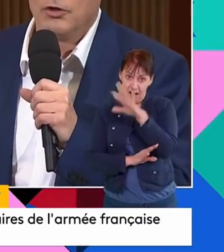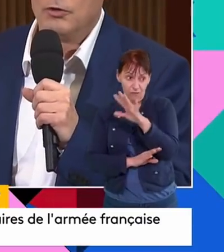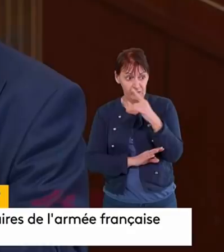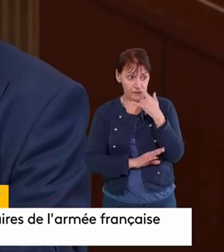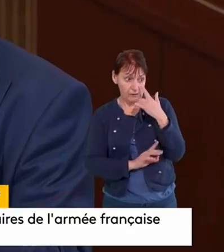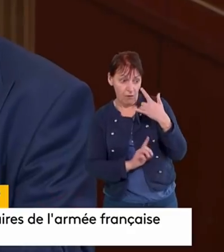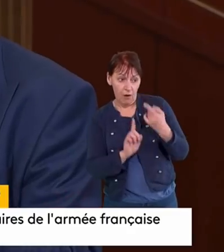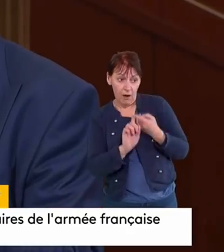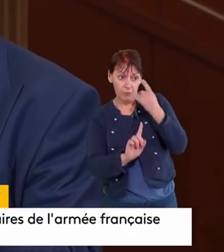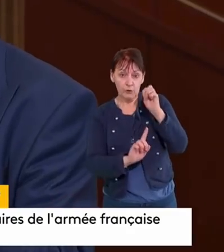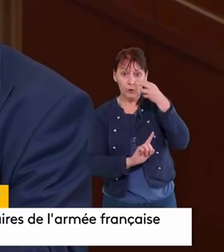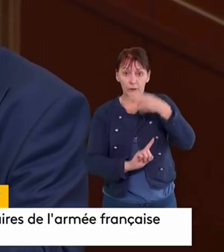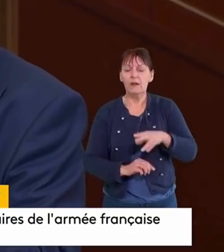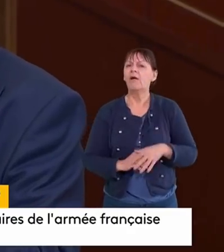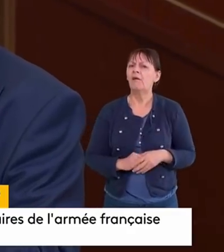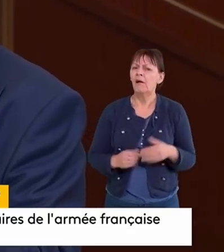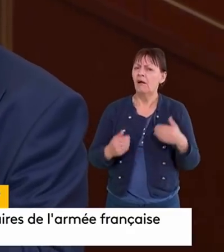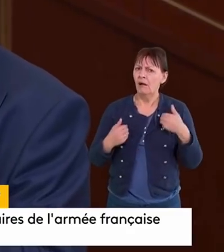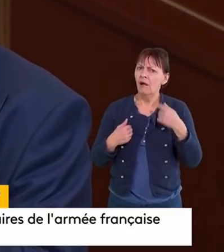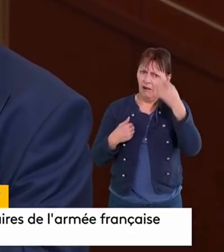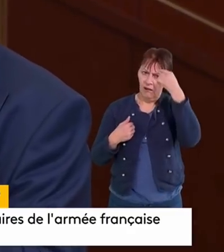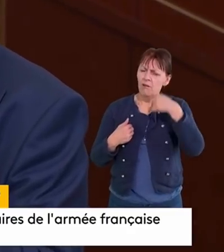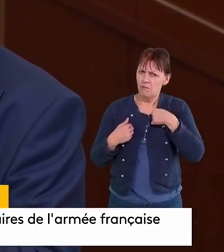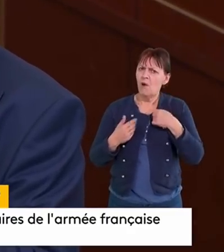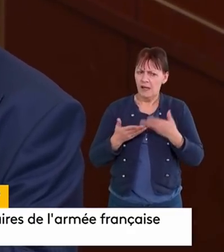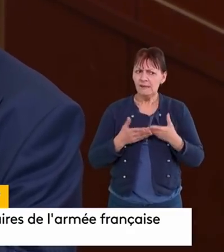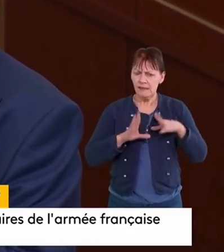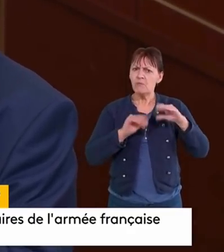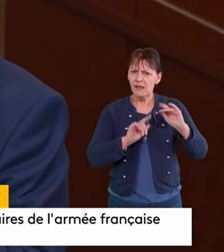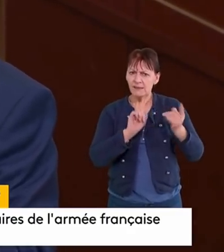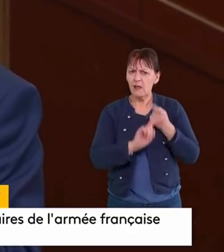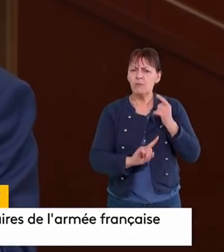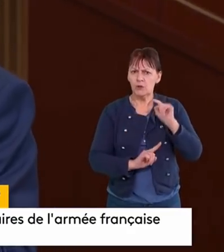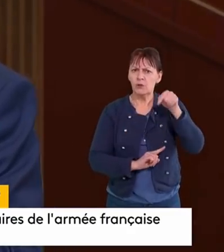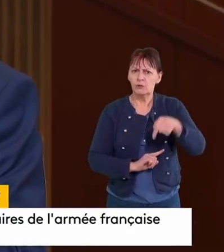Je lui accorde une place importante. Au regard